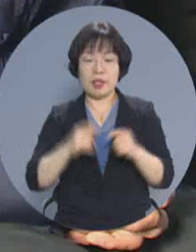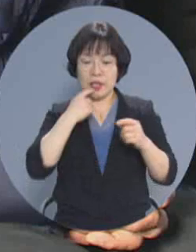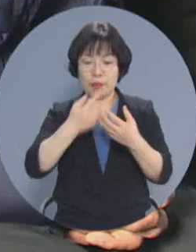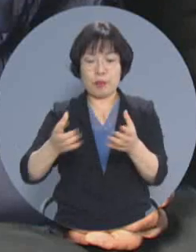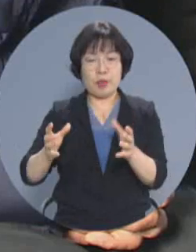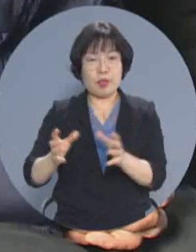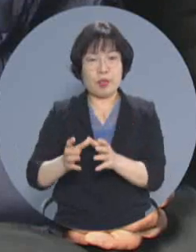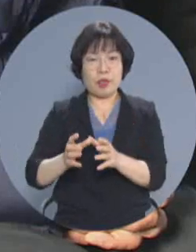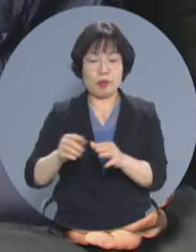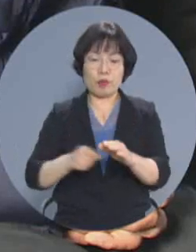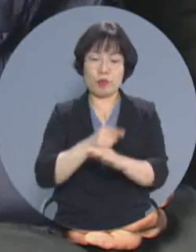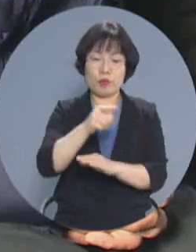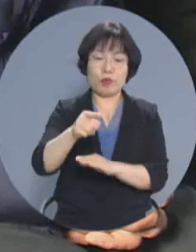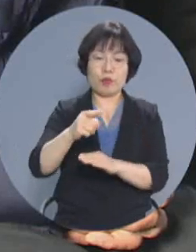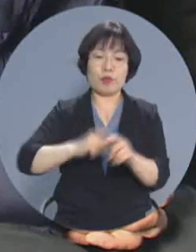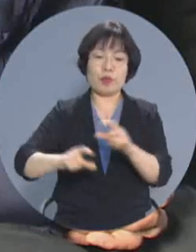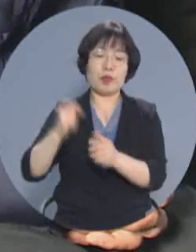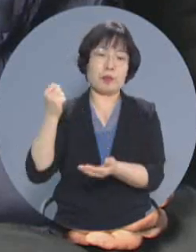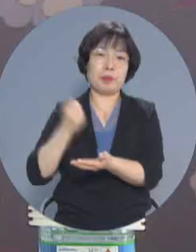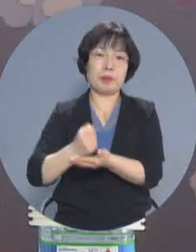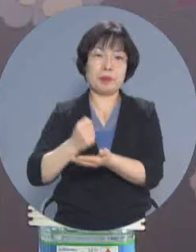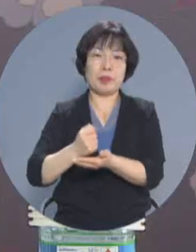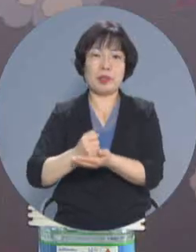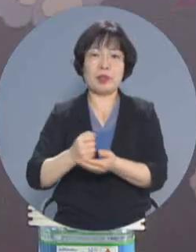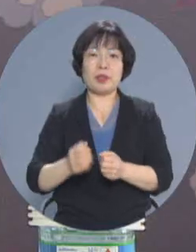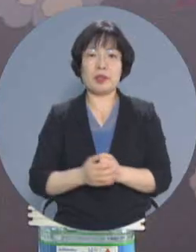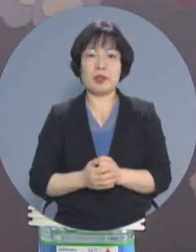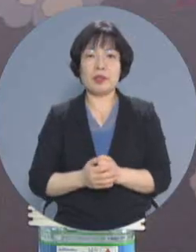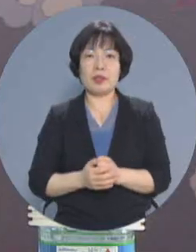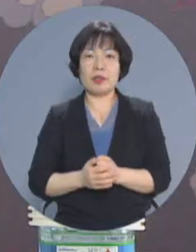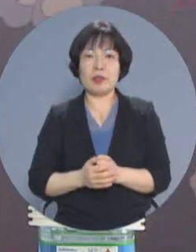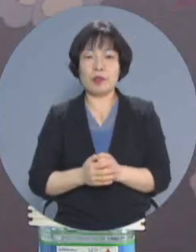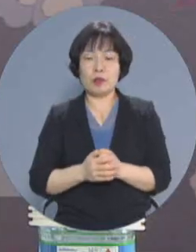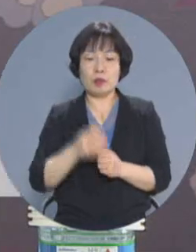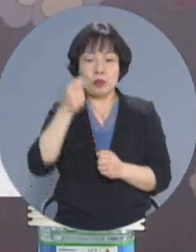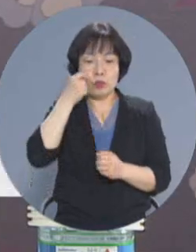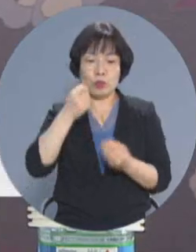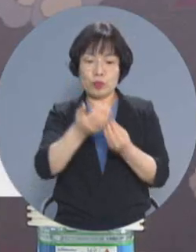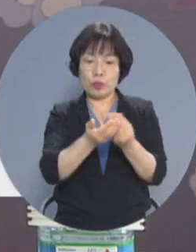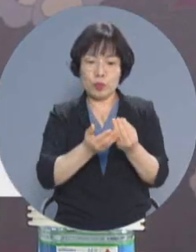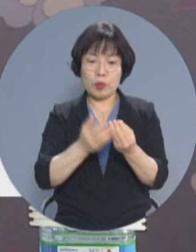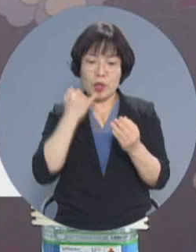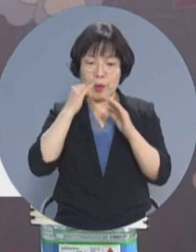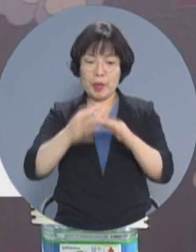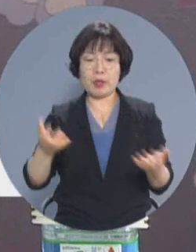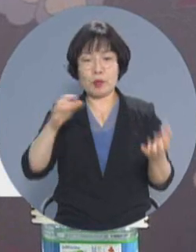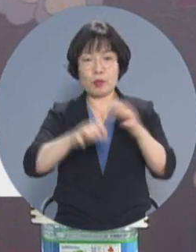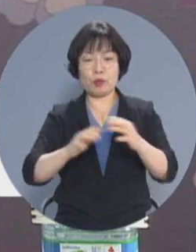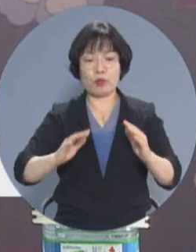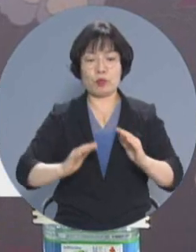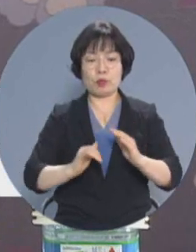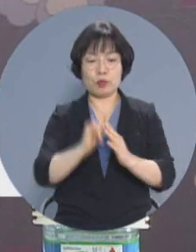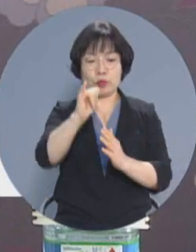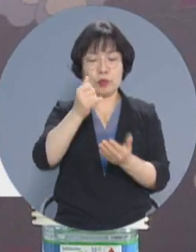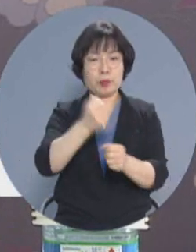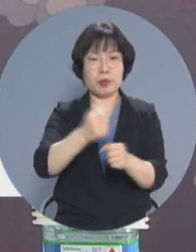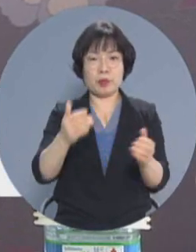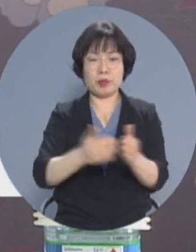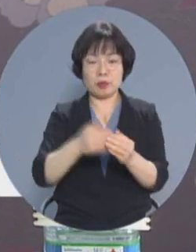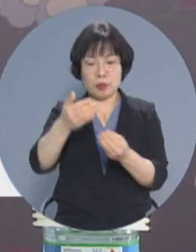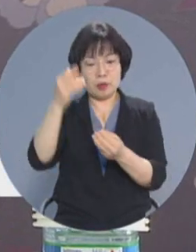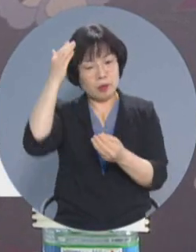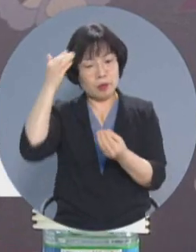민주당을 우회적으로 비판했습니다. 울릉공항 같은 경우에는 바다를 메워가지고 지금 공항을 짓는데 그것보다